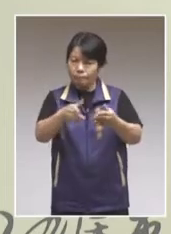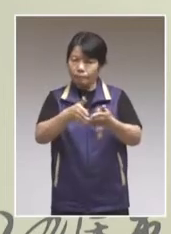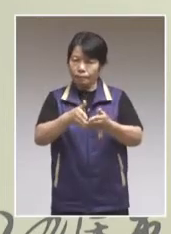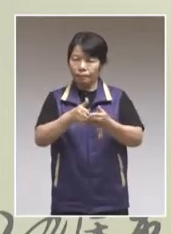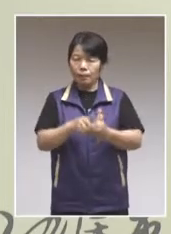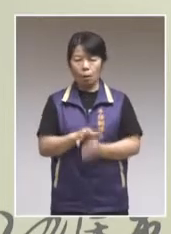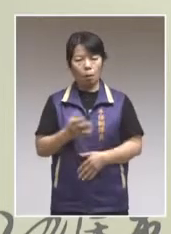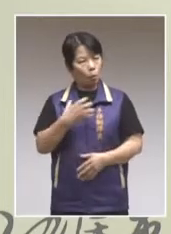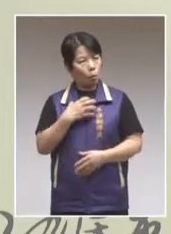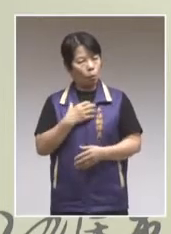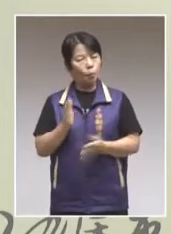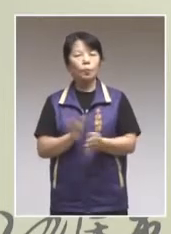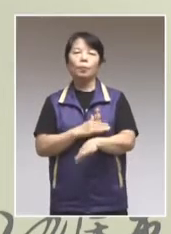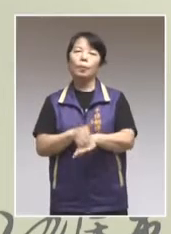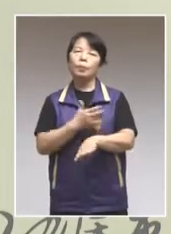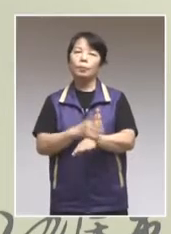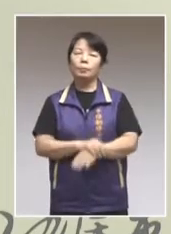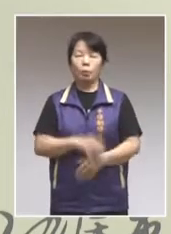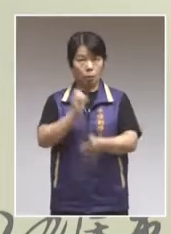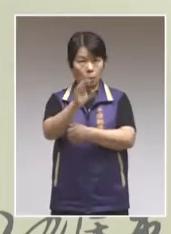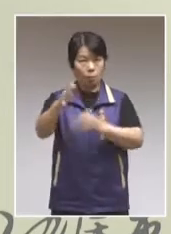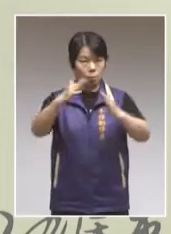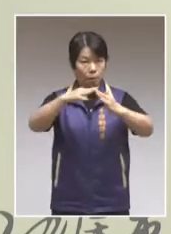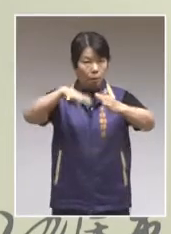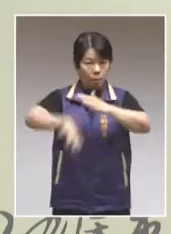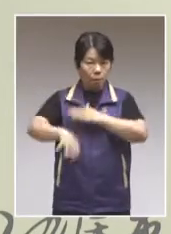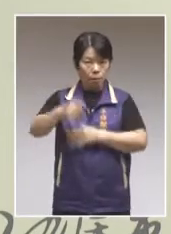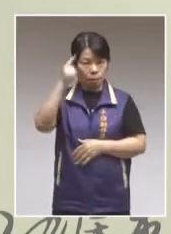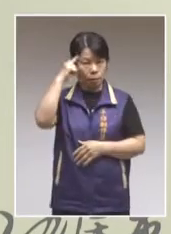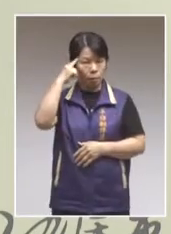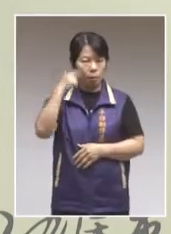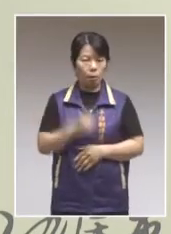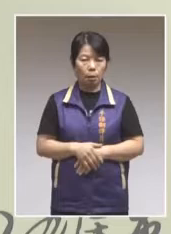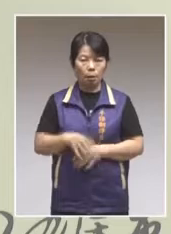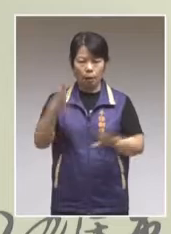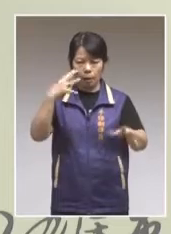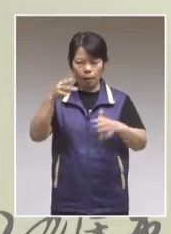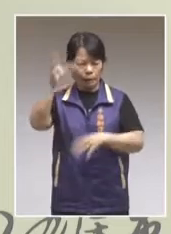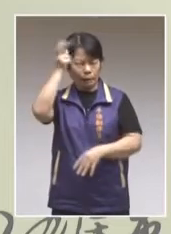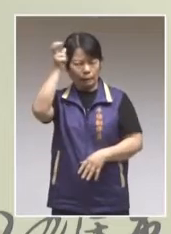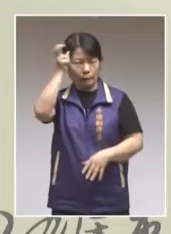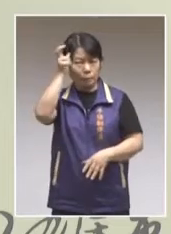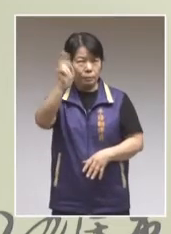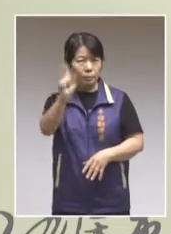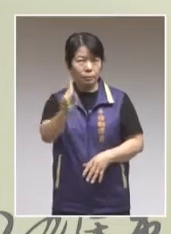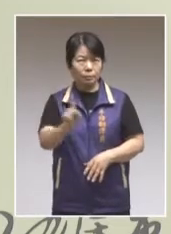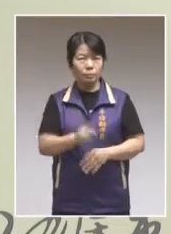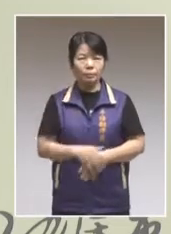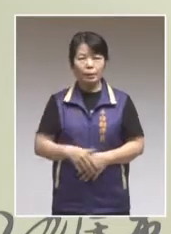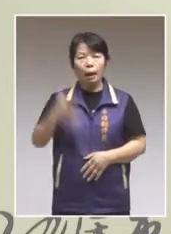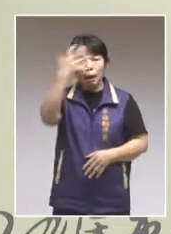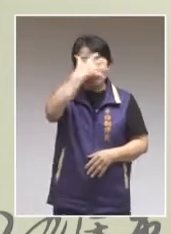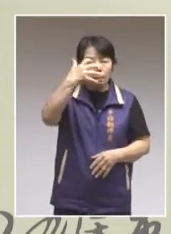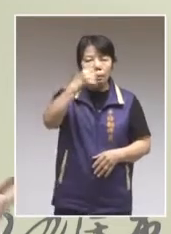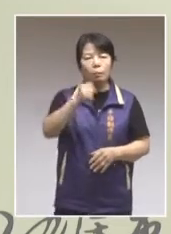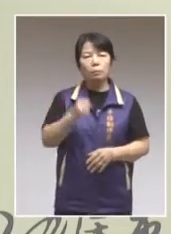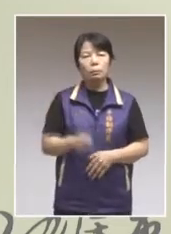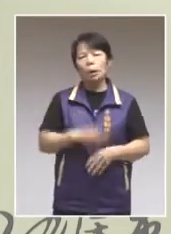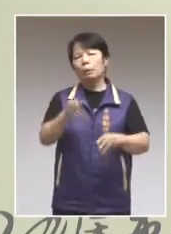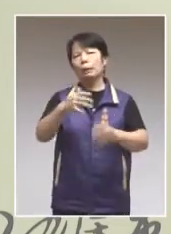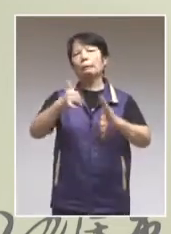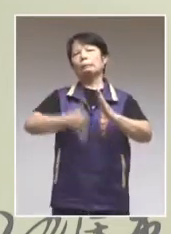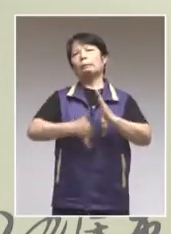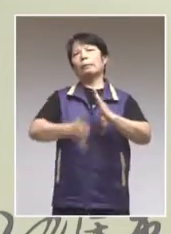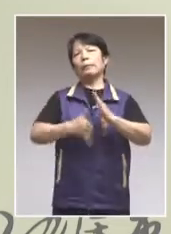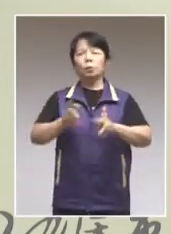以也提醒大家讲，啊，恁有一个观念哈，大家一直拢登无啥会过来，讲啊，迄老咱的长辈哈，咱的许多拢伫厝，也